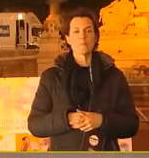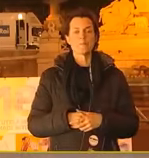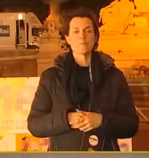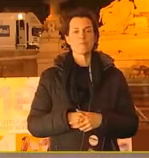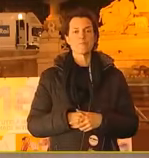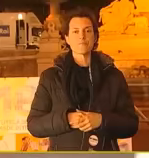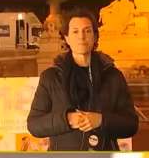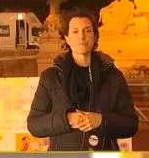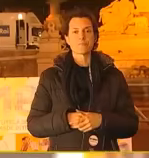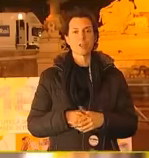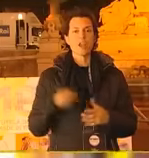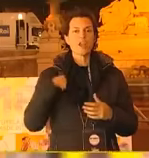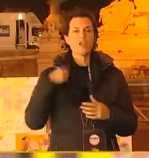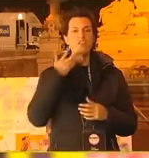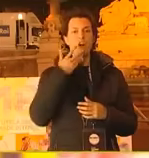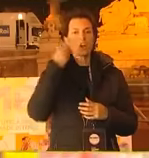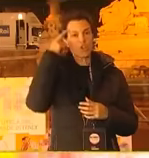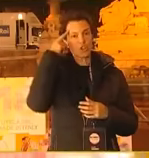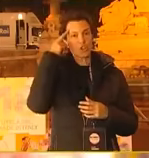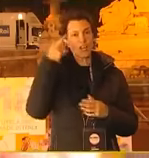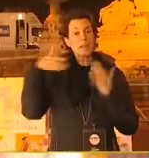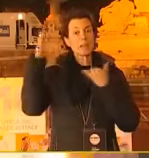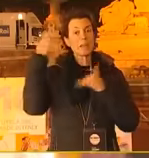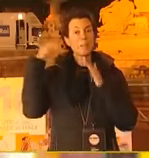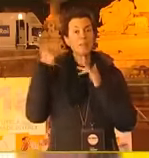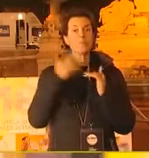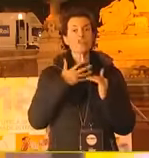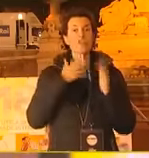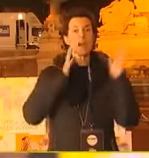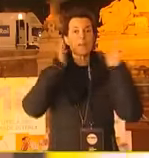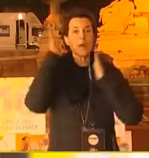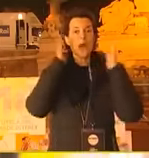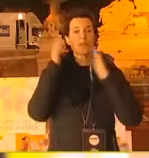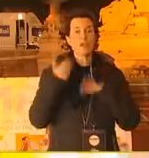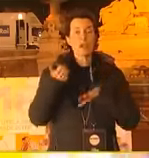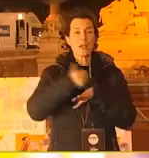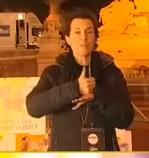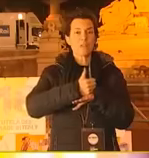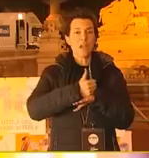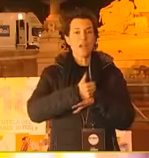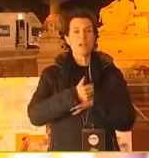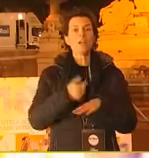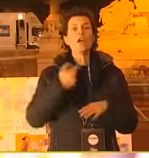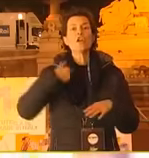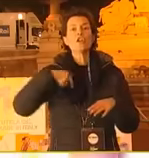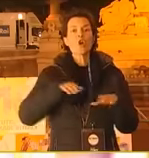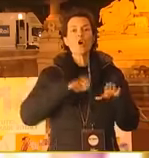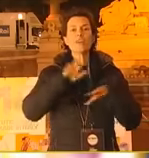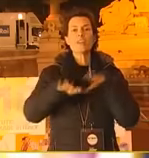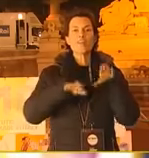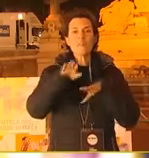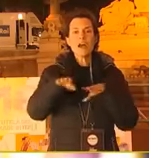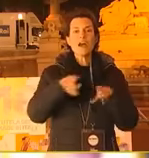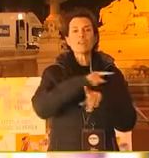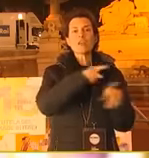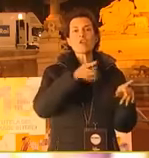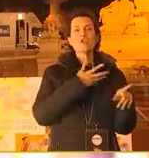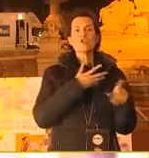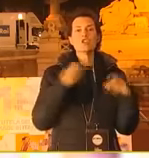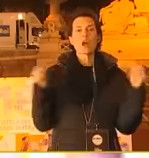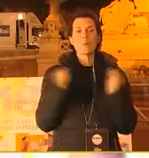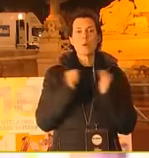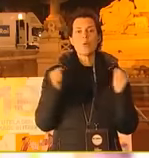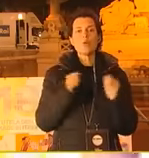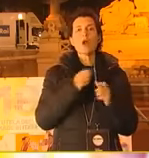Allora, qualunque passo facciamo, loro hanno paura e cercano in tutti i modi di